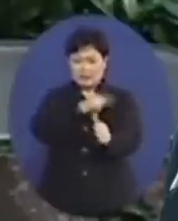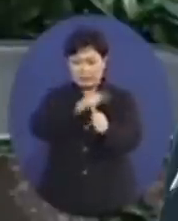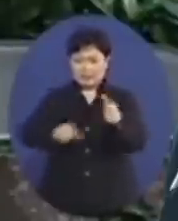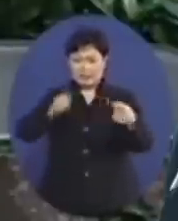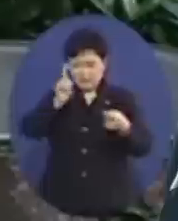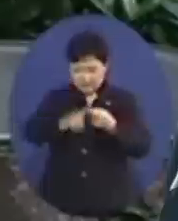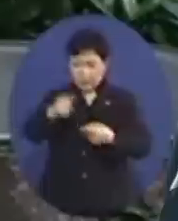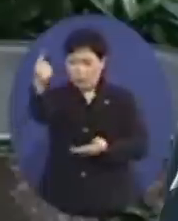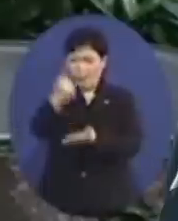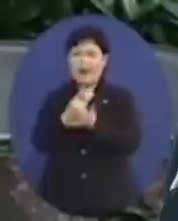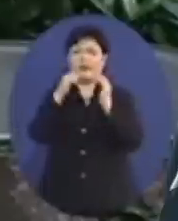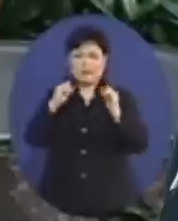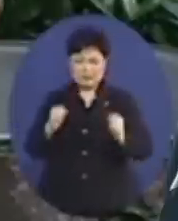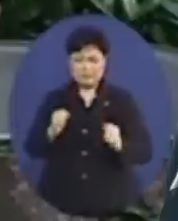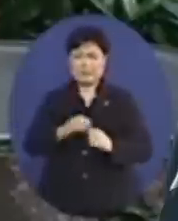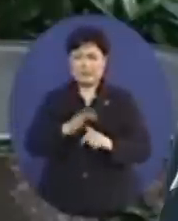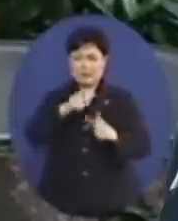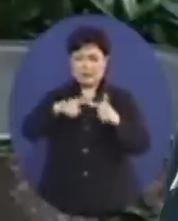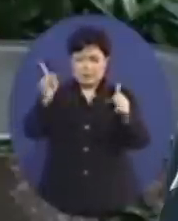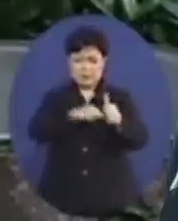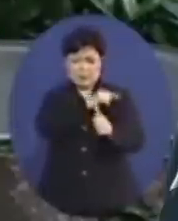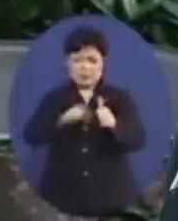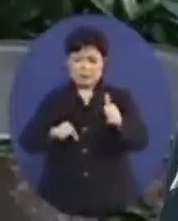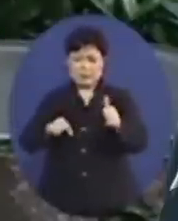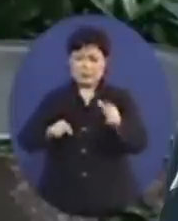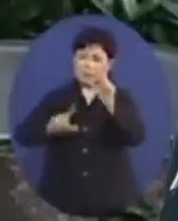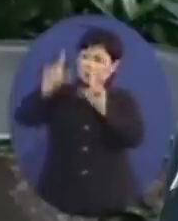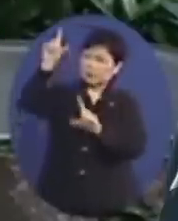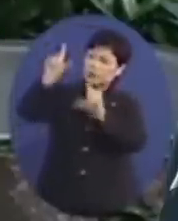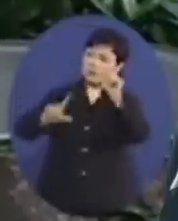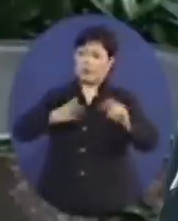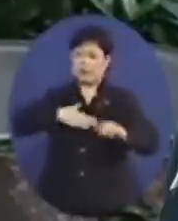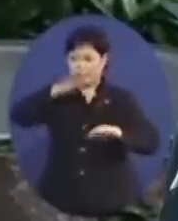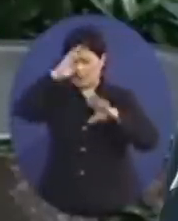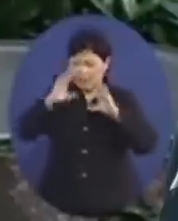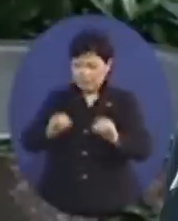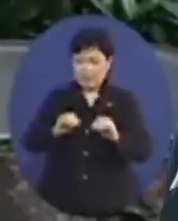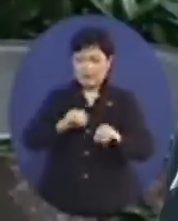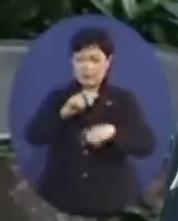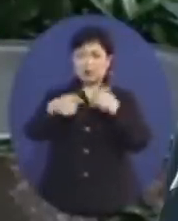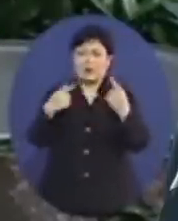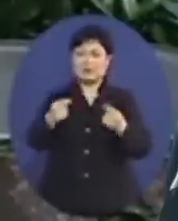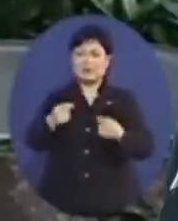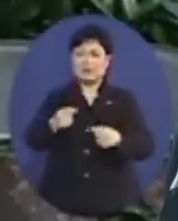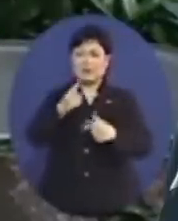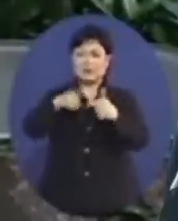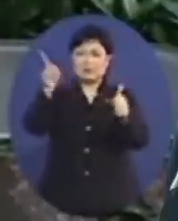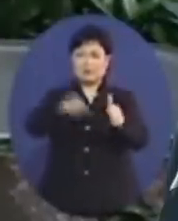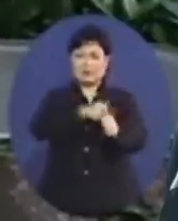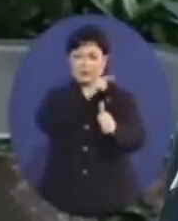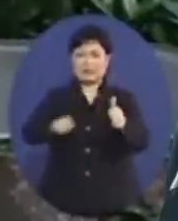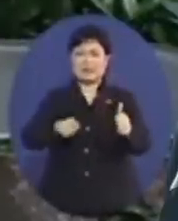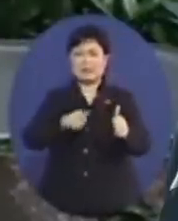것입니다. 예수님이 채찍 맞은 모습을 보고 난 나아야지. 한번 따라 말씀해. 제가 채찍에 맞음으로